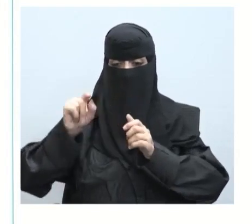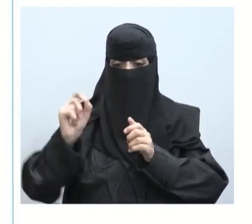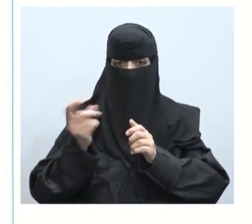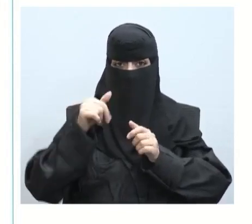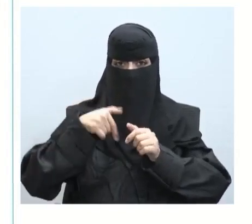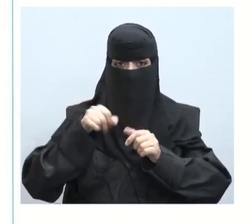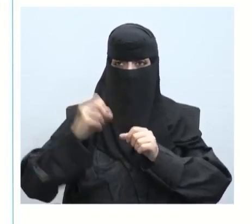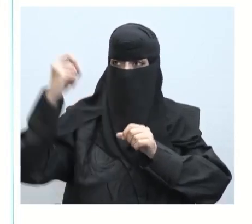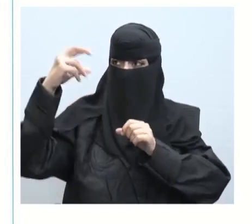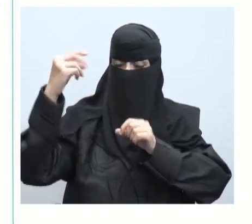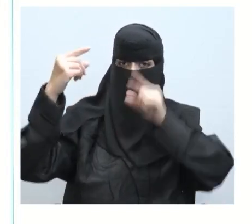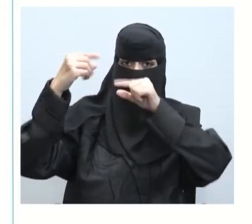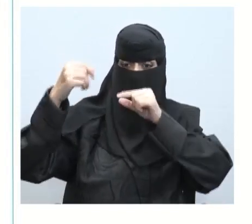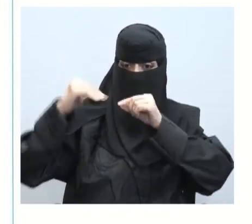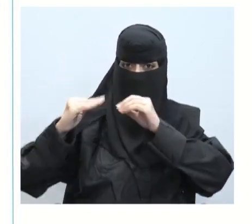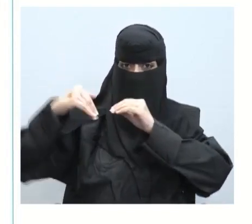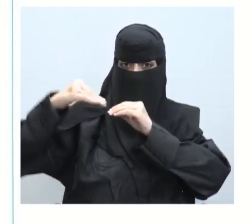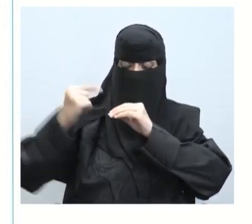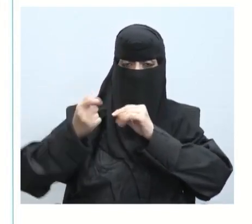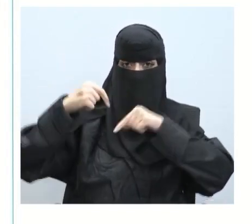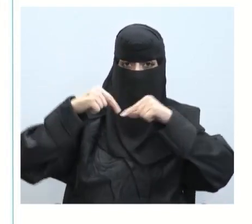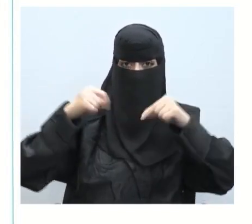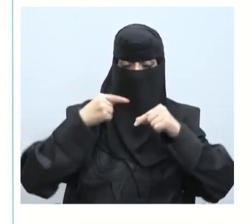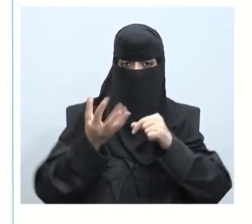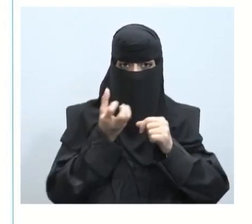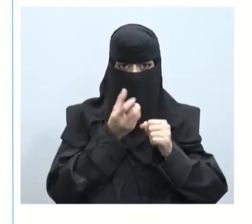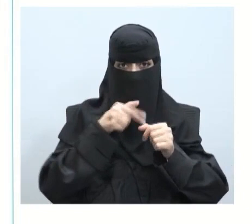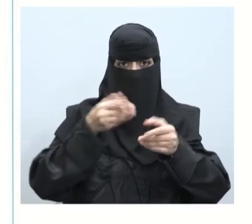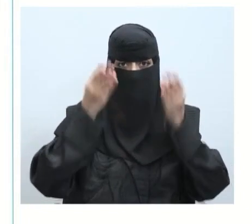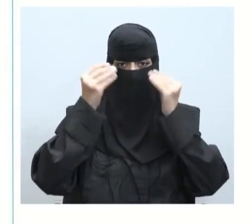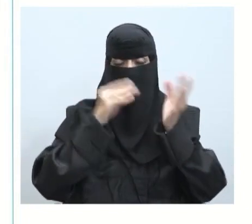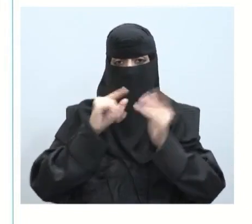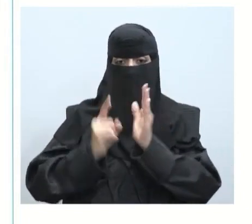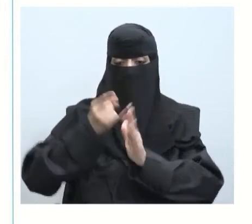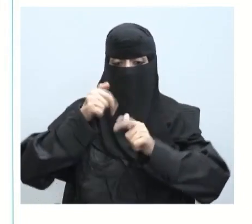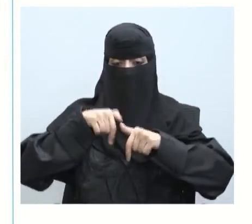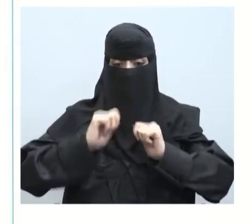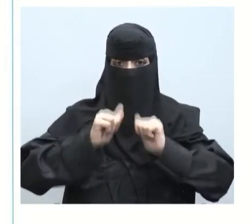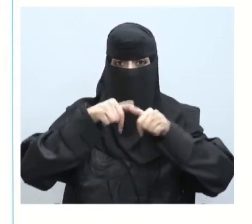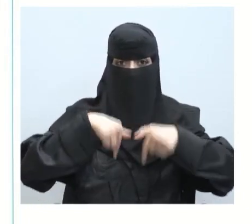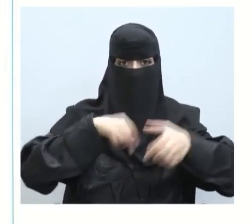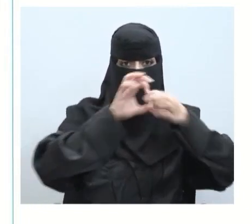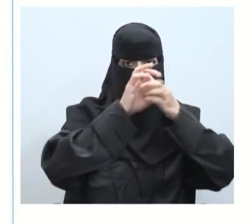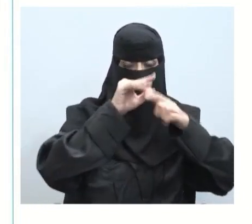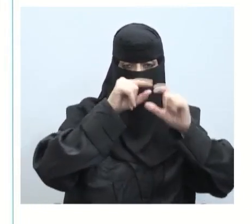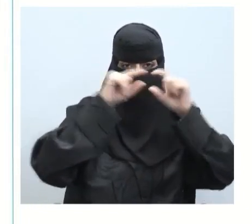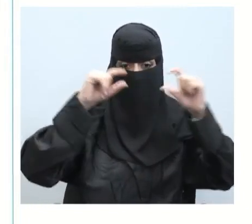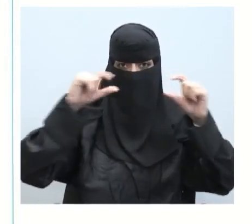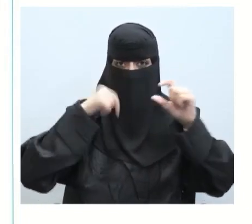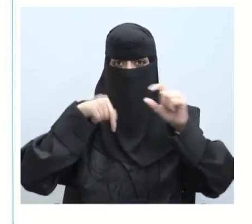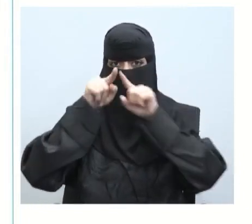الاضاءه ومستشعر الاماله المستخدمين للحصول على البيانات. اولا هنا سنقوم بالاتصال بالبورد باي